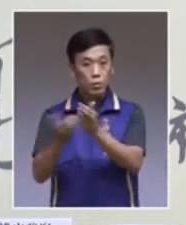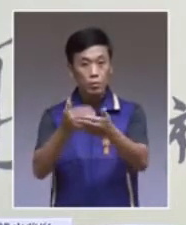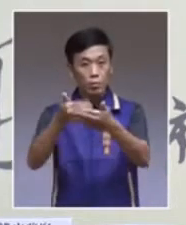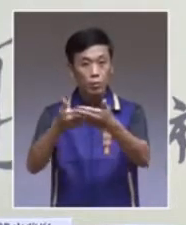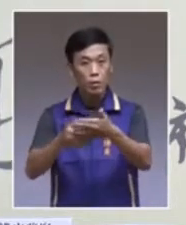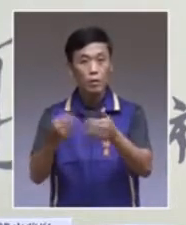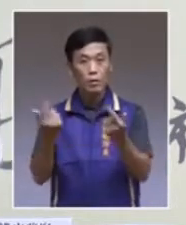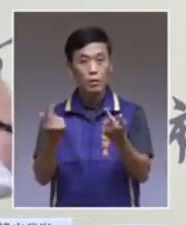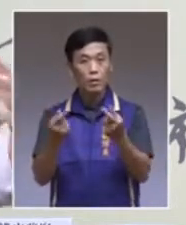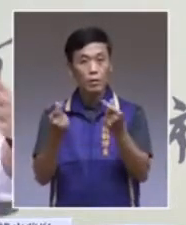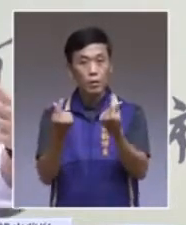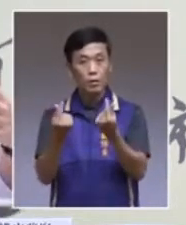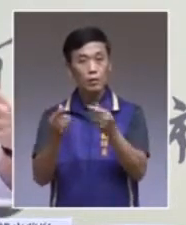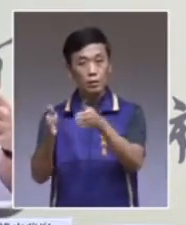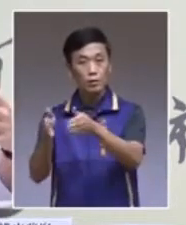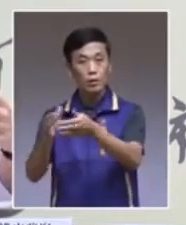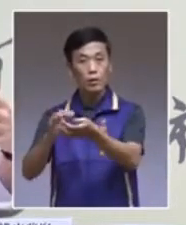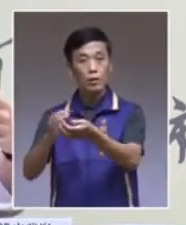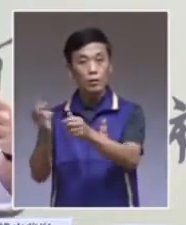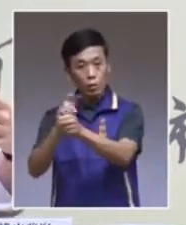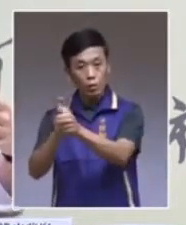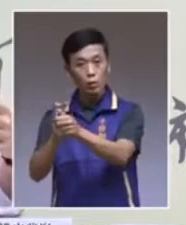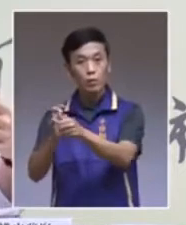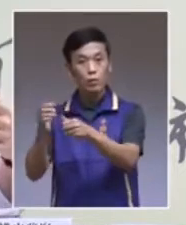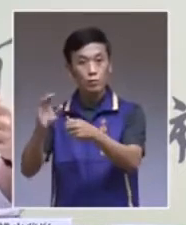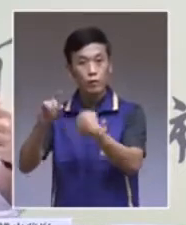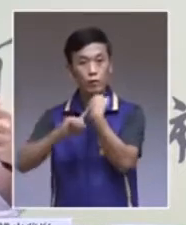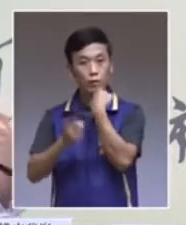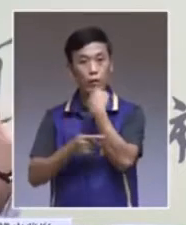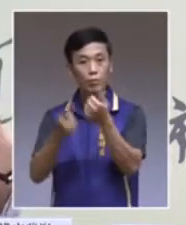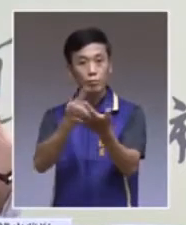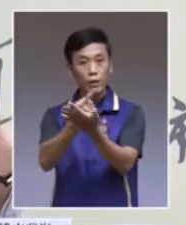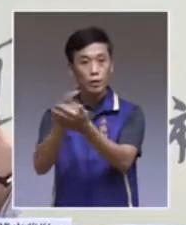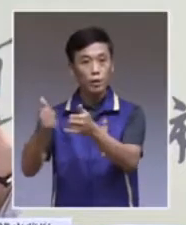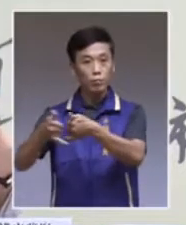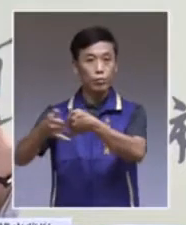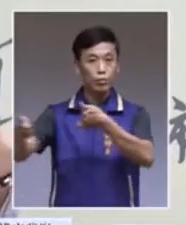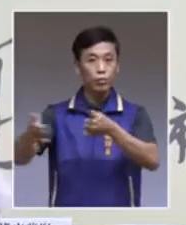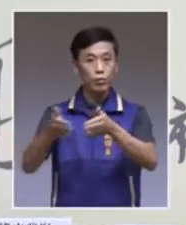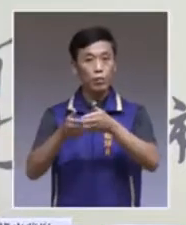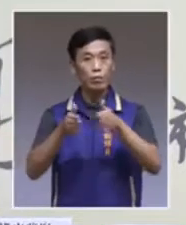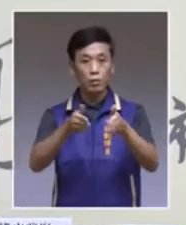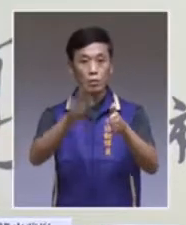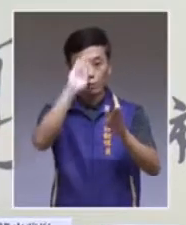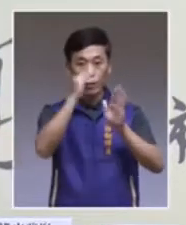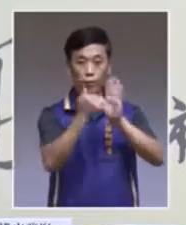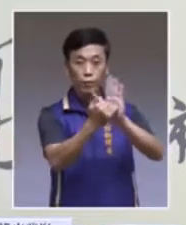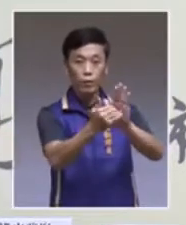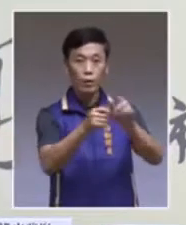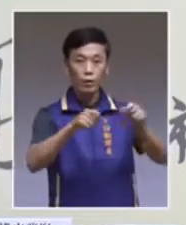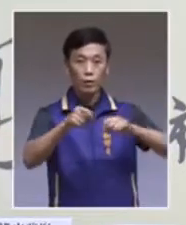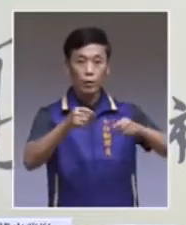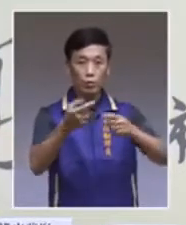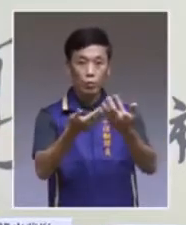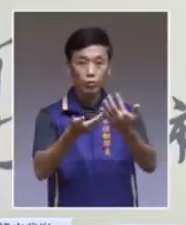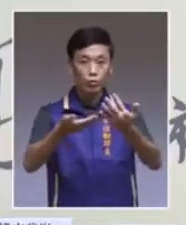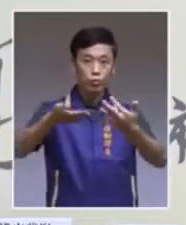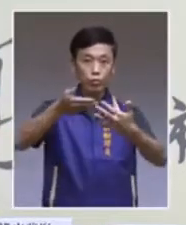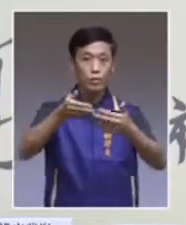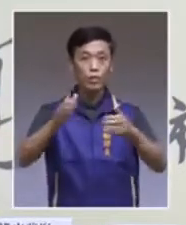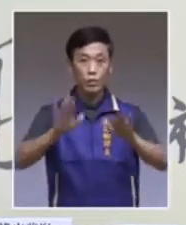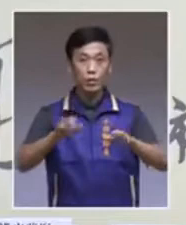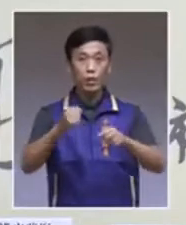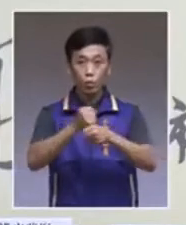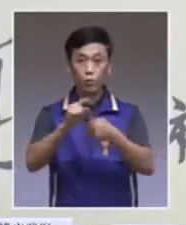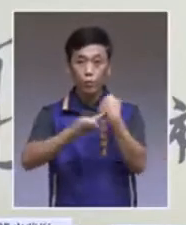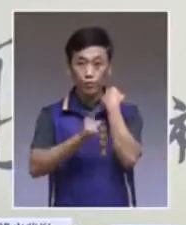的方式，那我们就要保持一个社交的距离，好，然后在我们的防疫措施升级，这个是现在的做法。那未